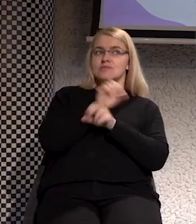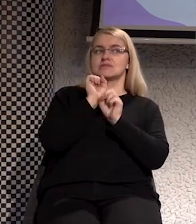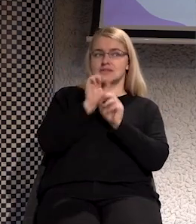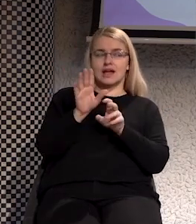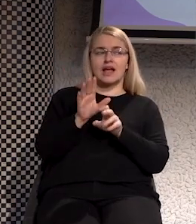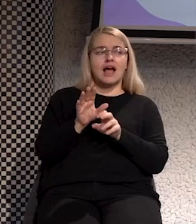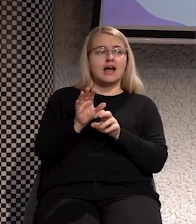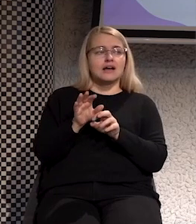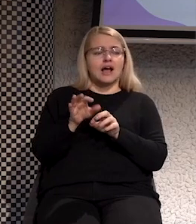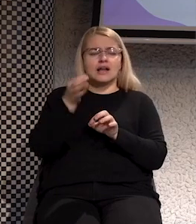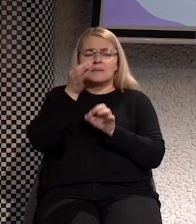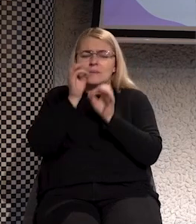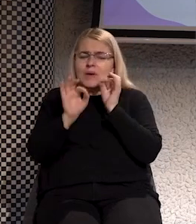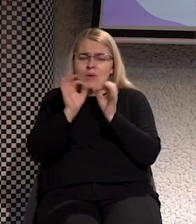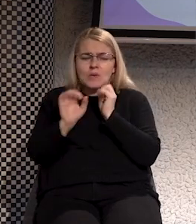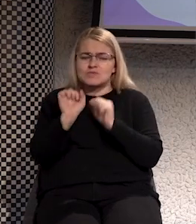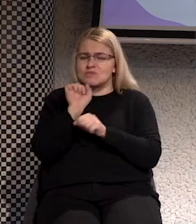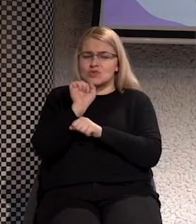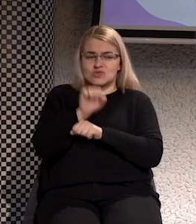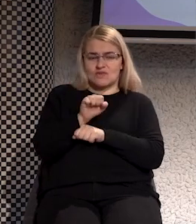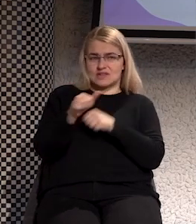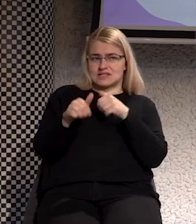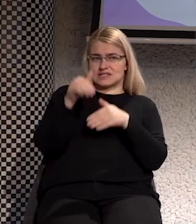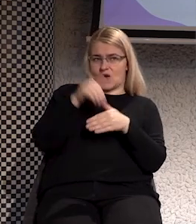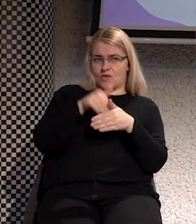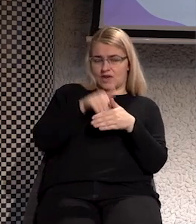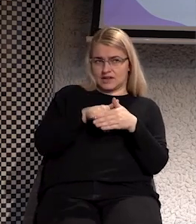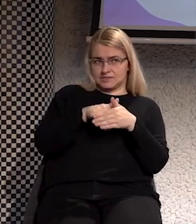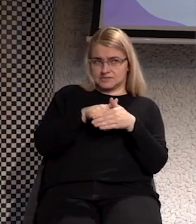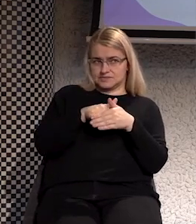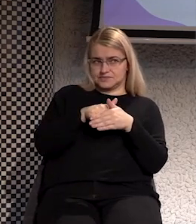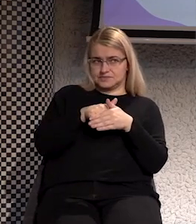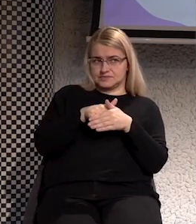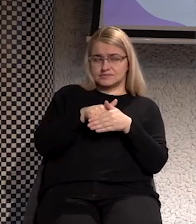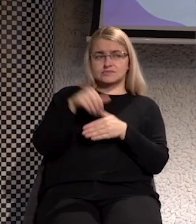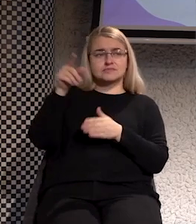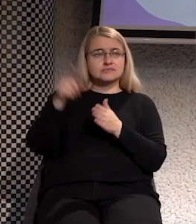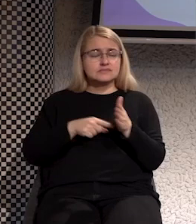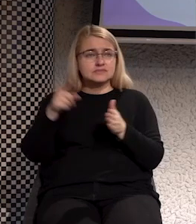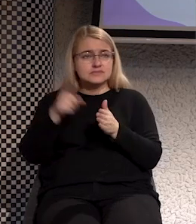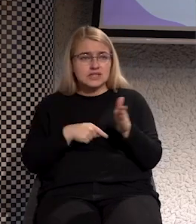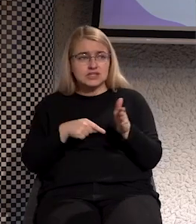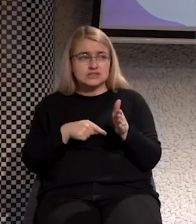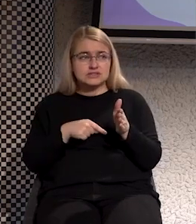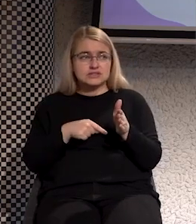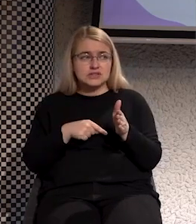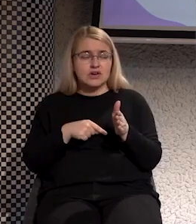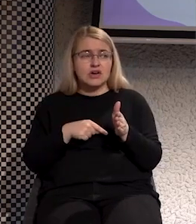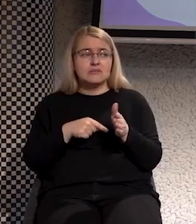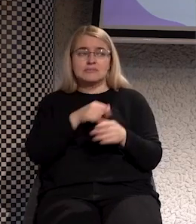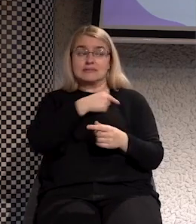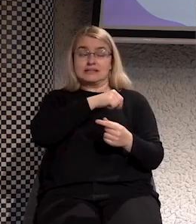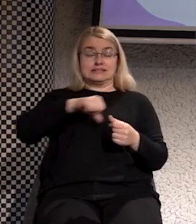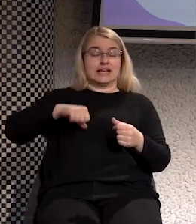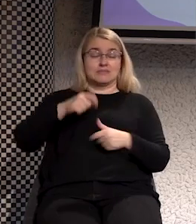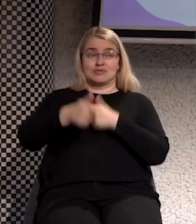jakieś takie mikroprzemocowe zachowania, bo to, że sami w ogóle często jesteśmy sprawcami, sprawczyniami, to jest też trudne, żeby to sobie uświadomić i